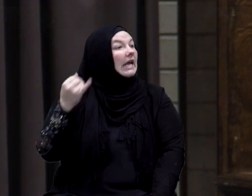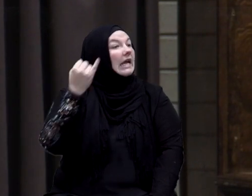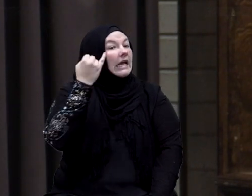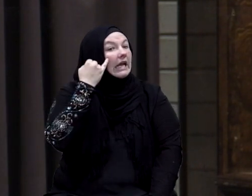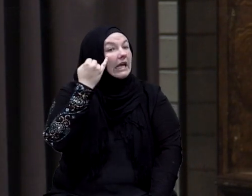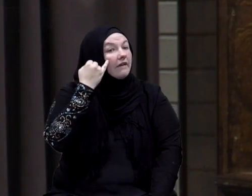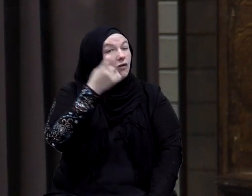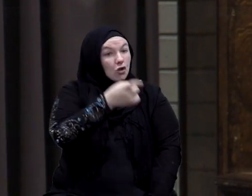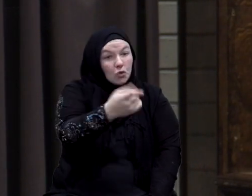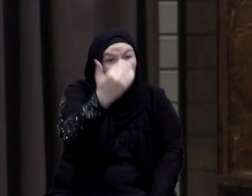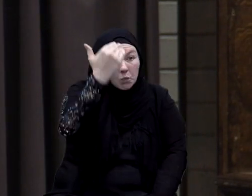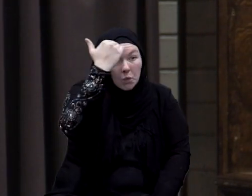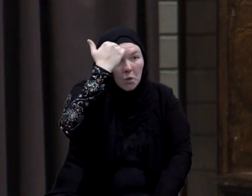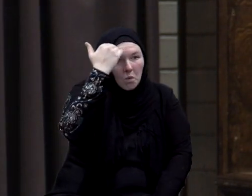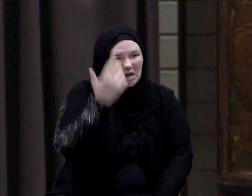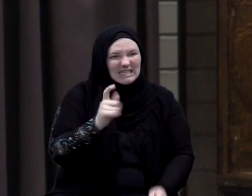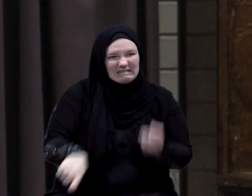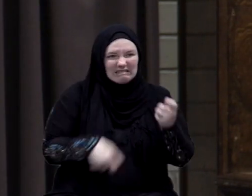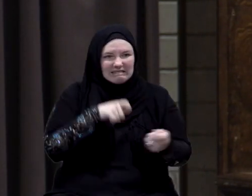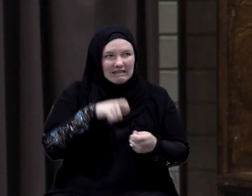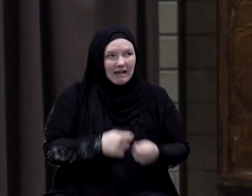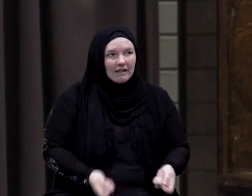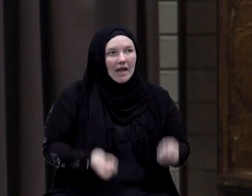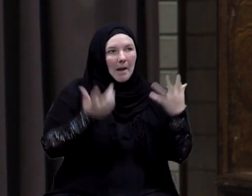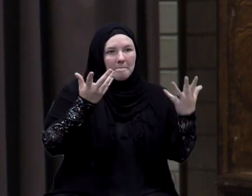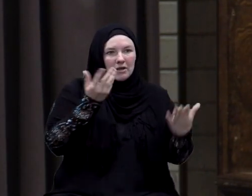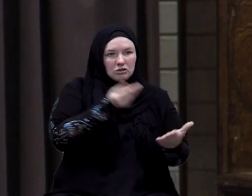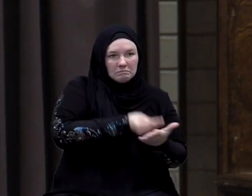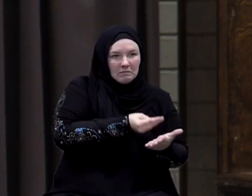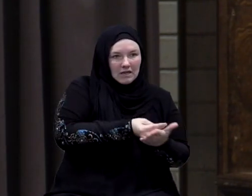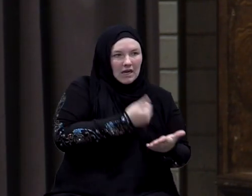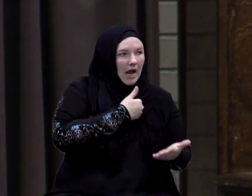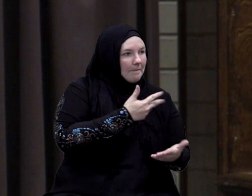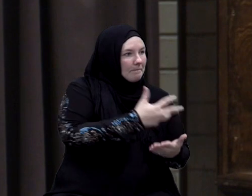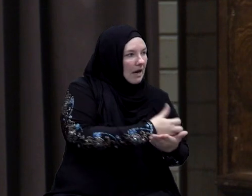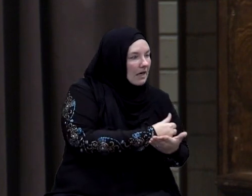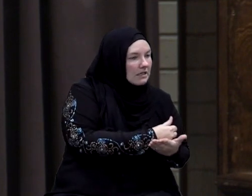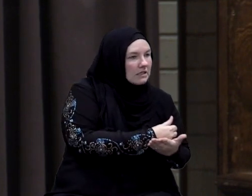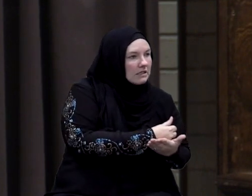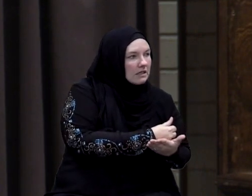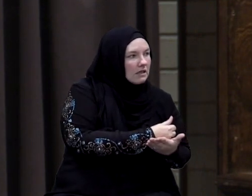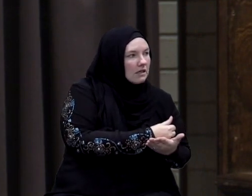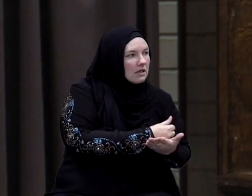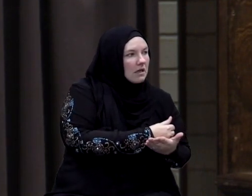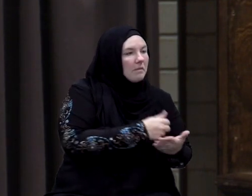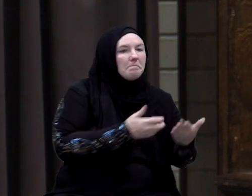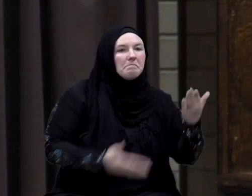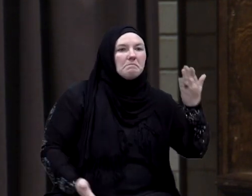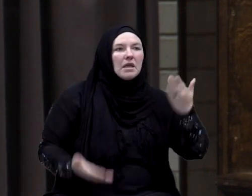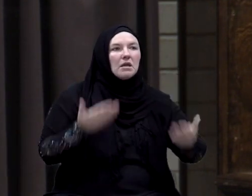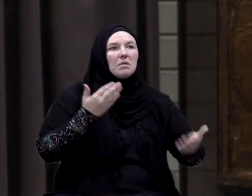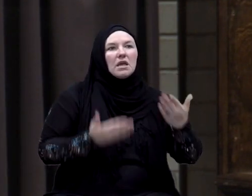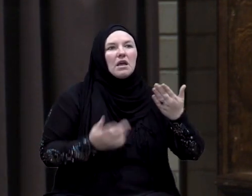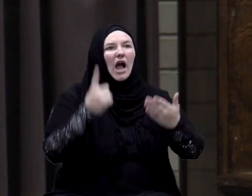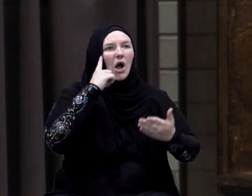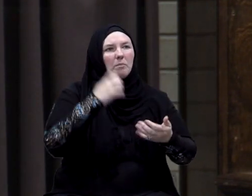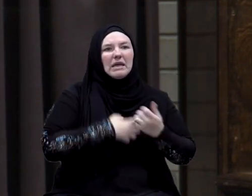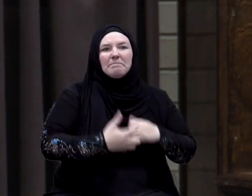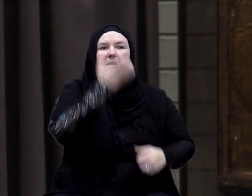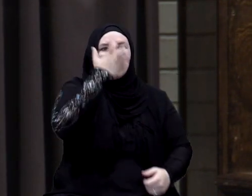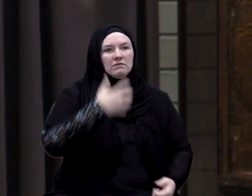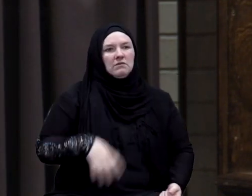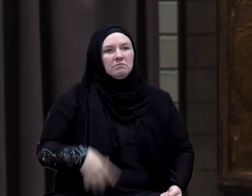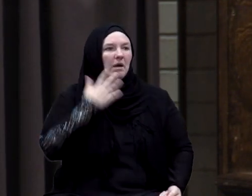other. وَلَكِنْ يُنَزِّلُ بِقَدَرٍ. But He gives it down with due measures. Everybody will